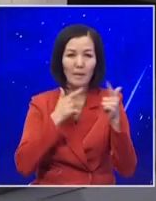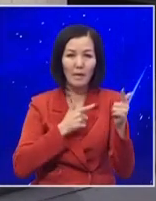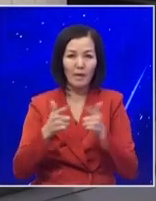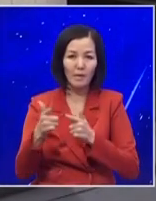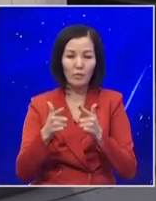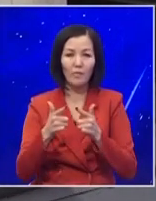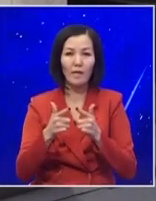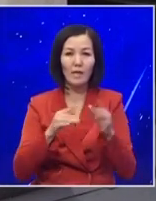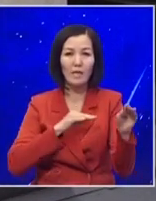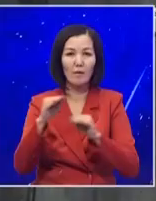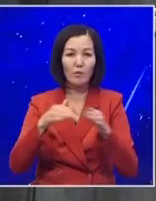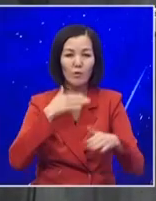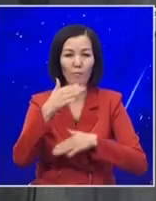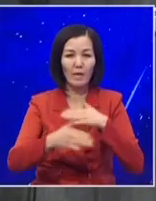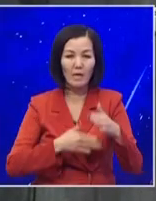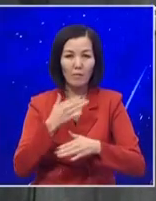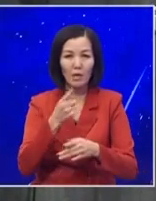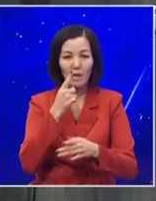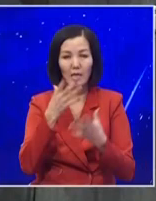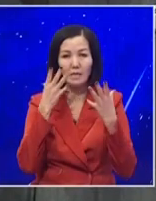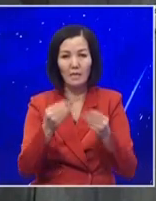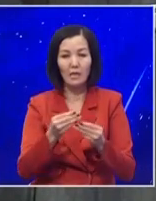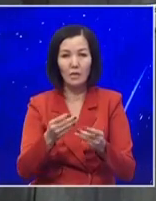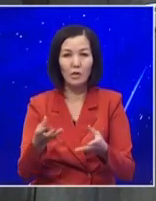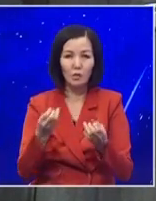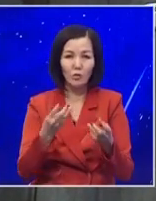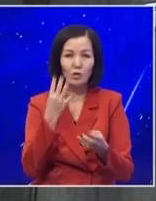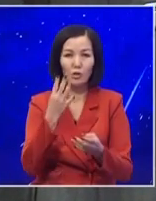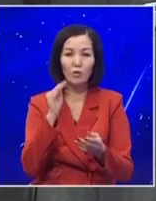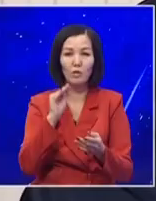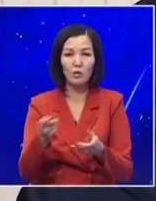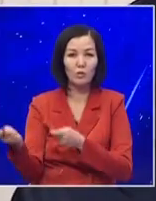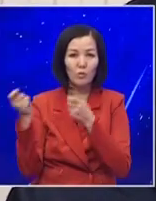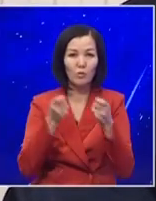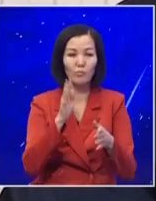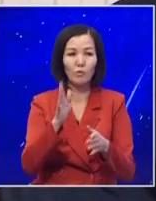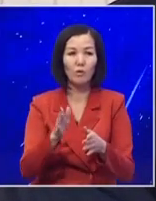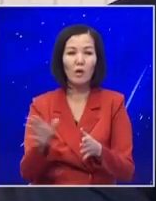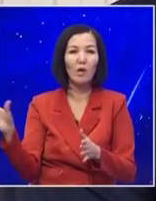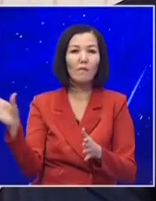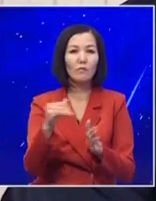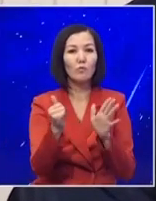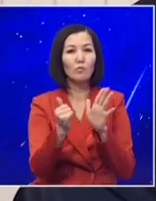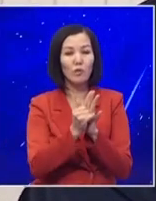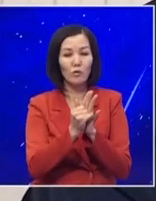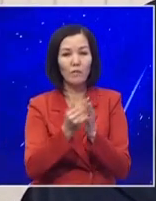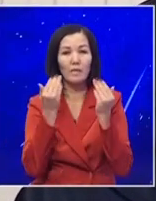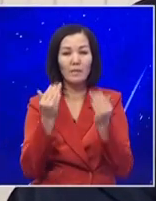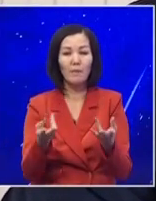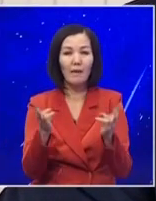необходимое оборудование для переработки. На днях ожидают прибытия еще 4 000 тонн. Все установлено, как вы сами видите.